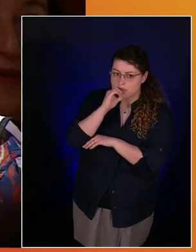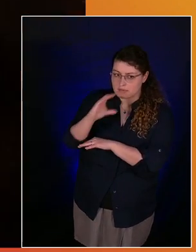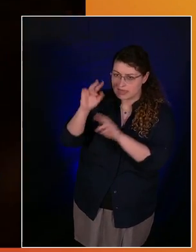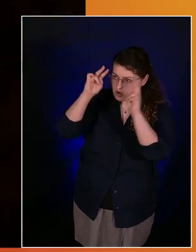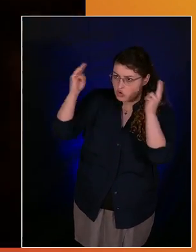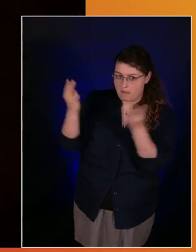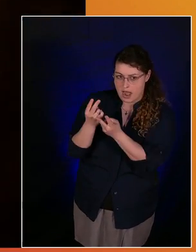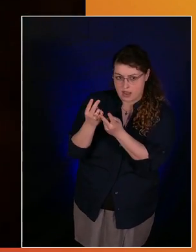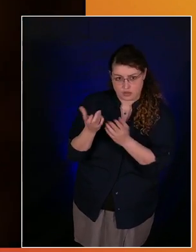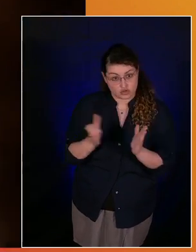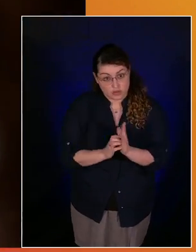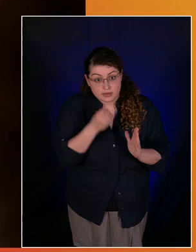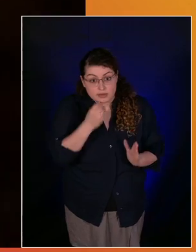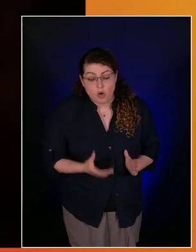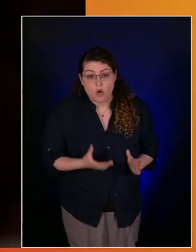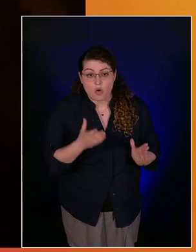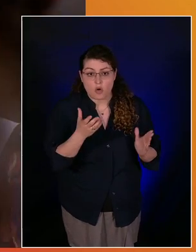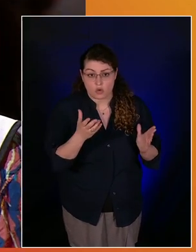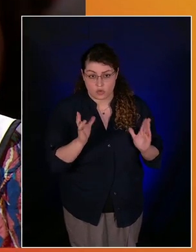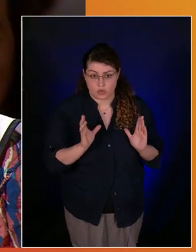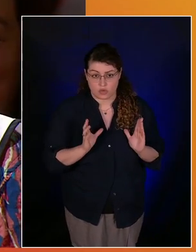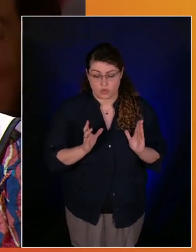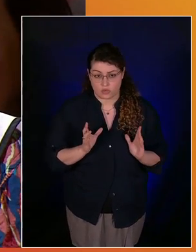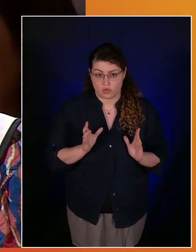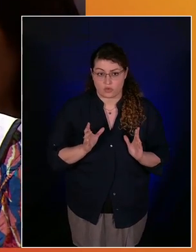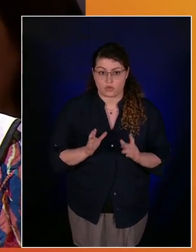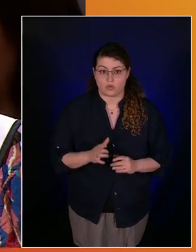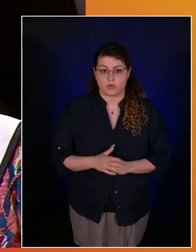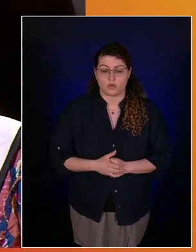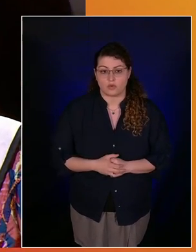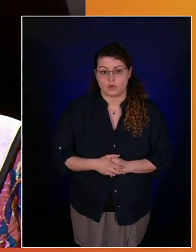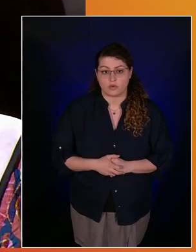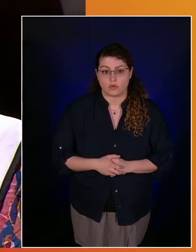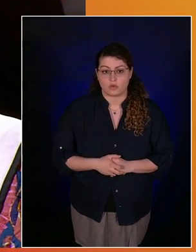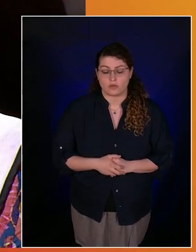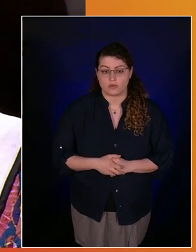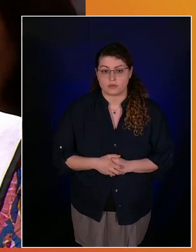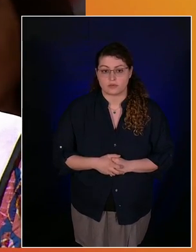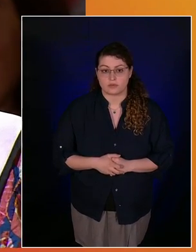global c'est bon pour celui-là moi non